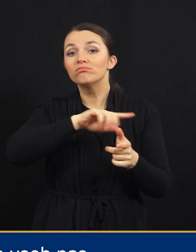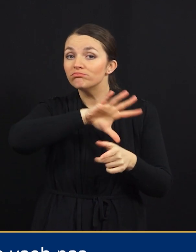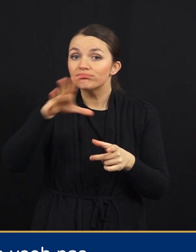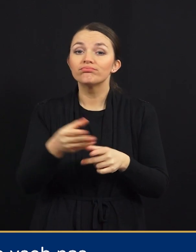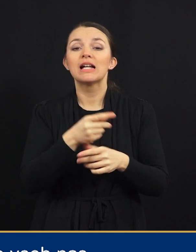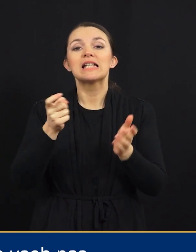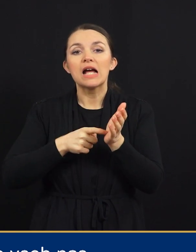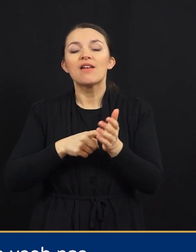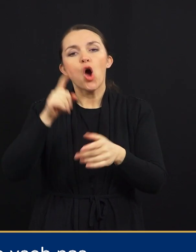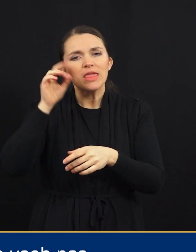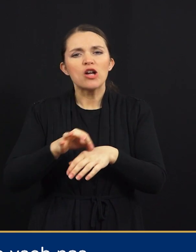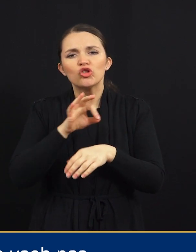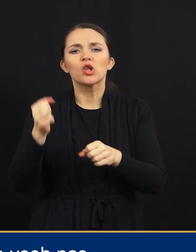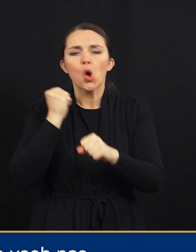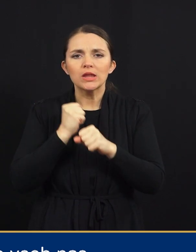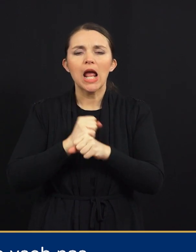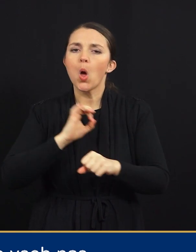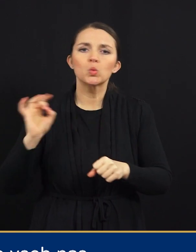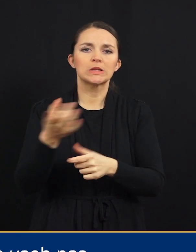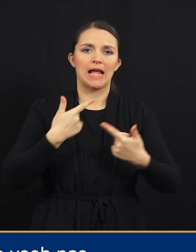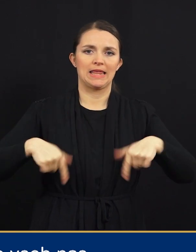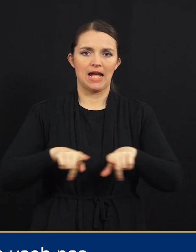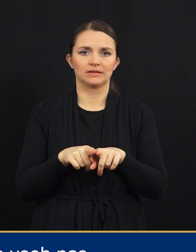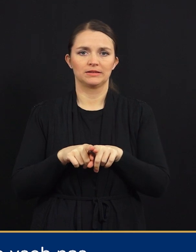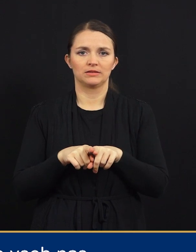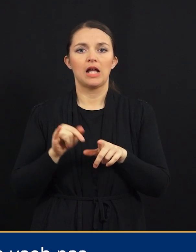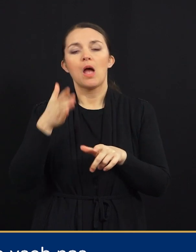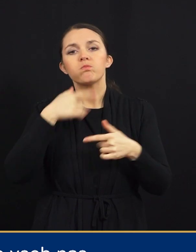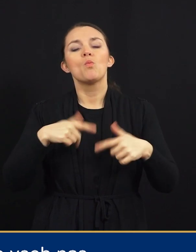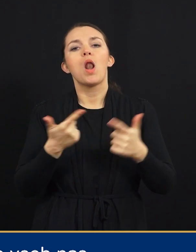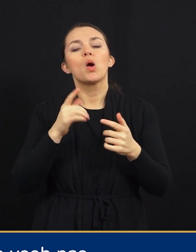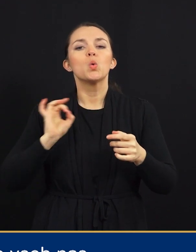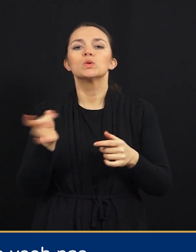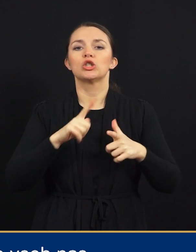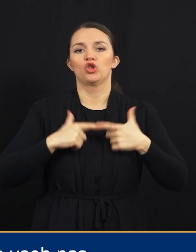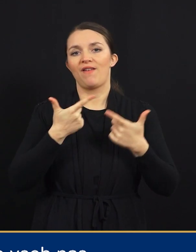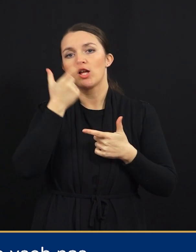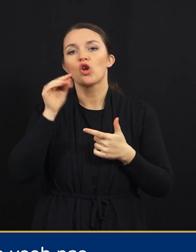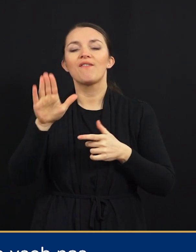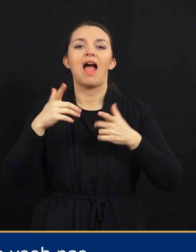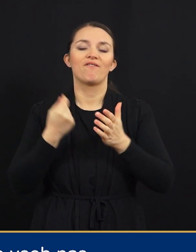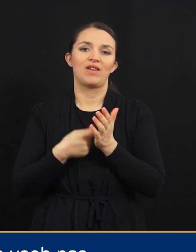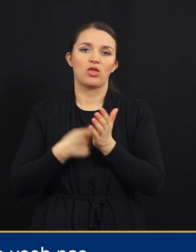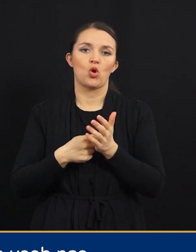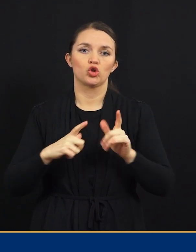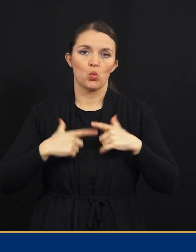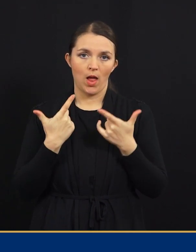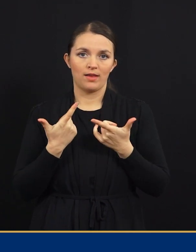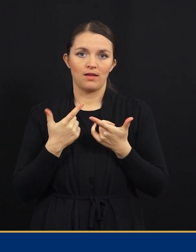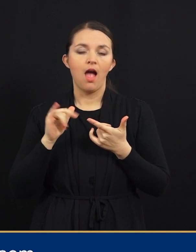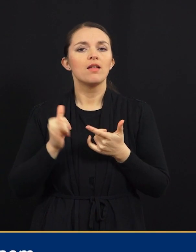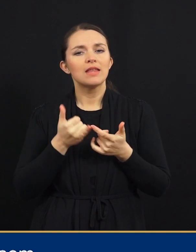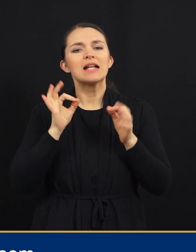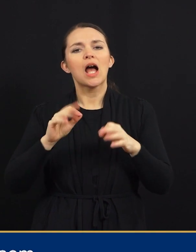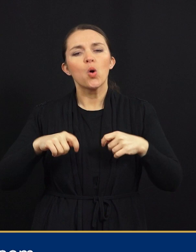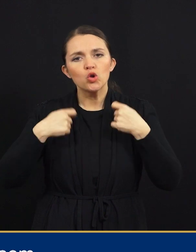zahtevajo načrtno delo vseh nas, da bomo lahko vsi živeli človeka vredno življenje,